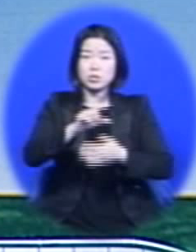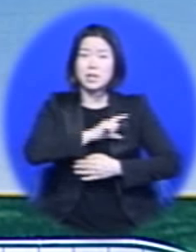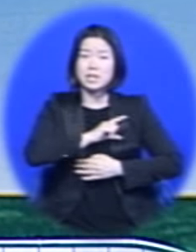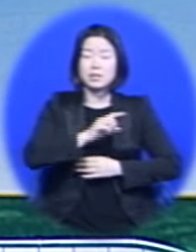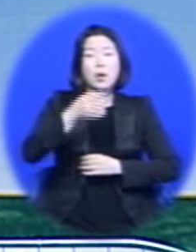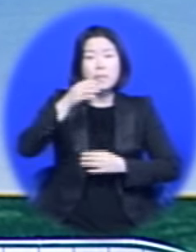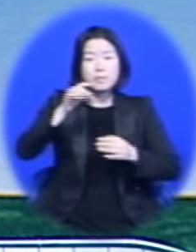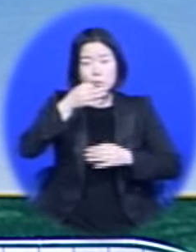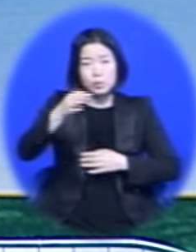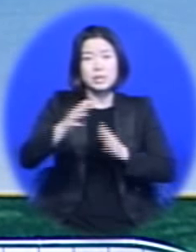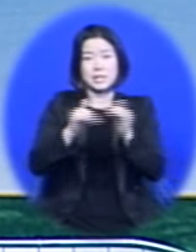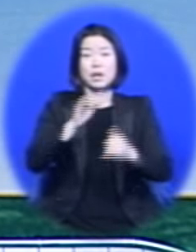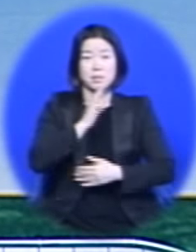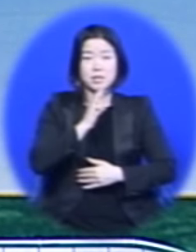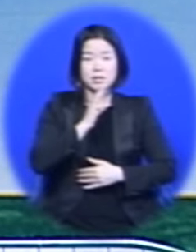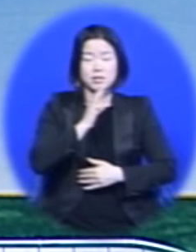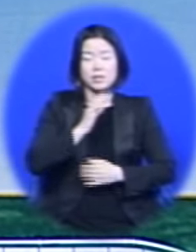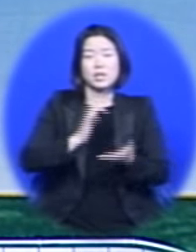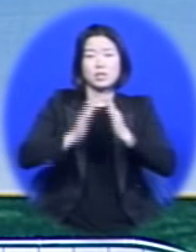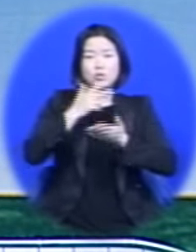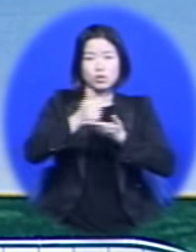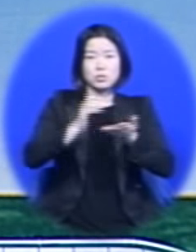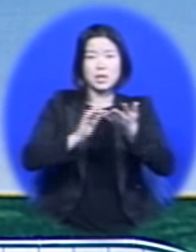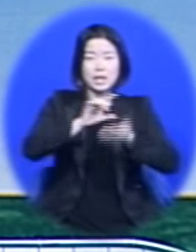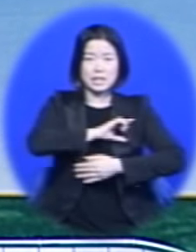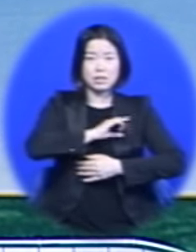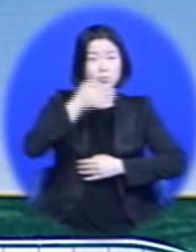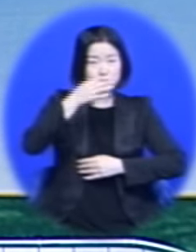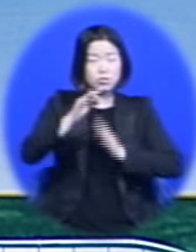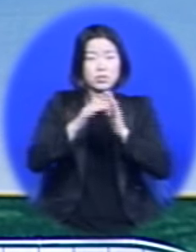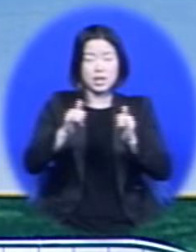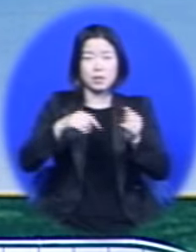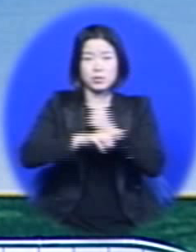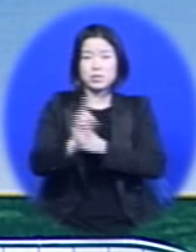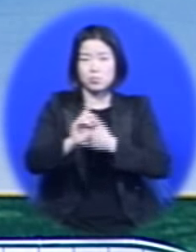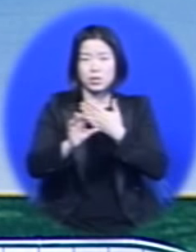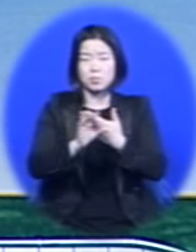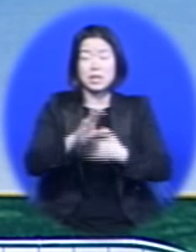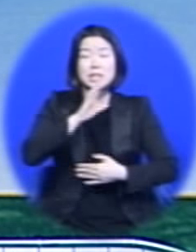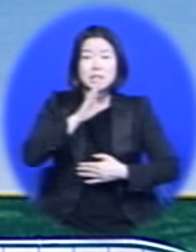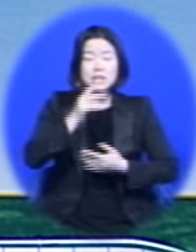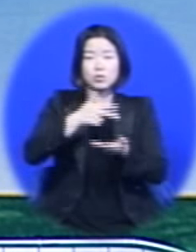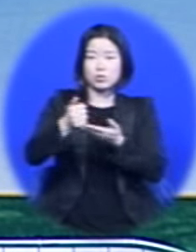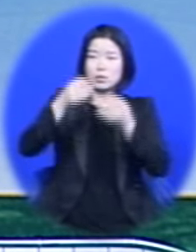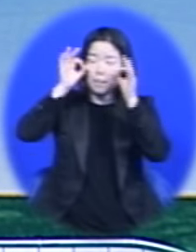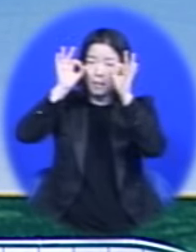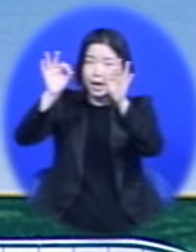사람. 여러분, 주님의 이름을 부르는 사람이라는 것은 실제로 주님을 바라보고 있다는